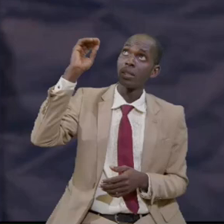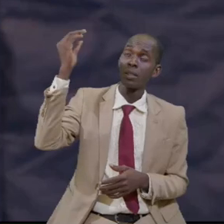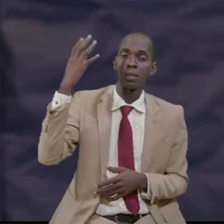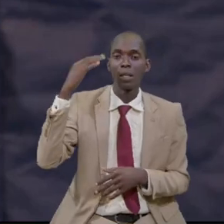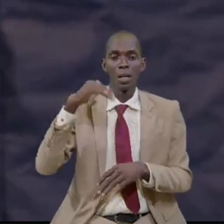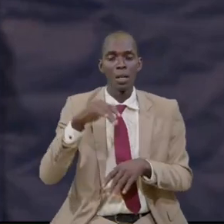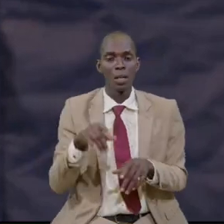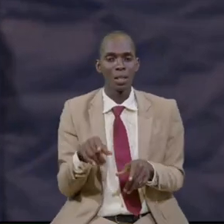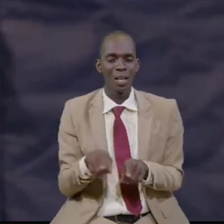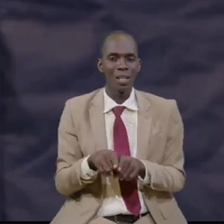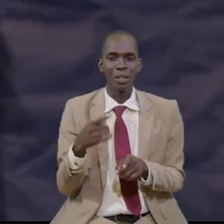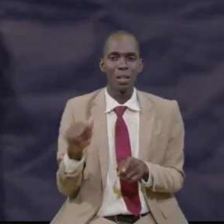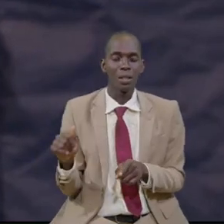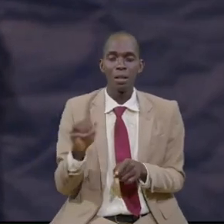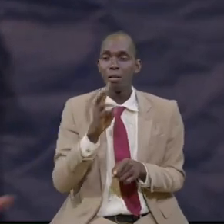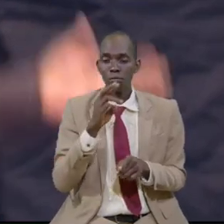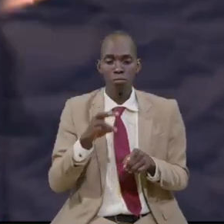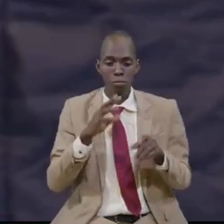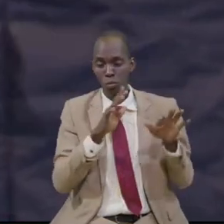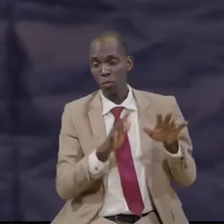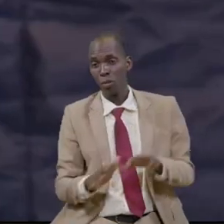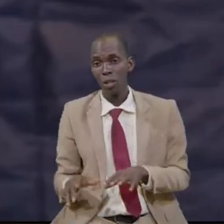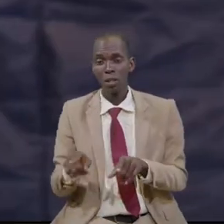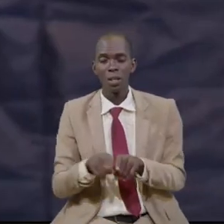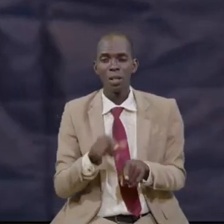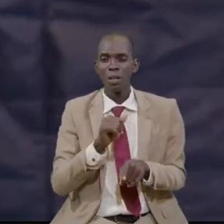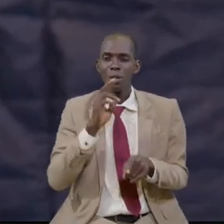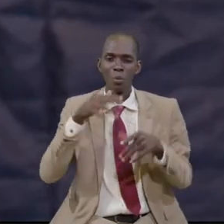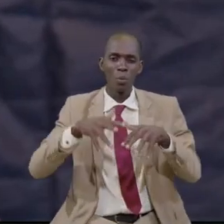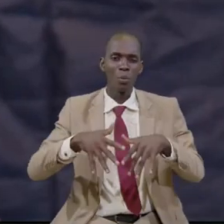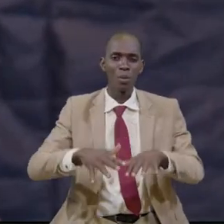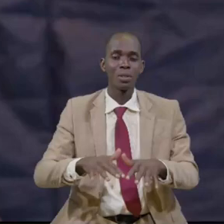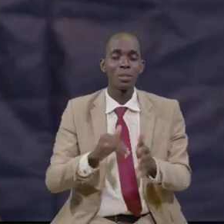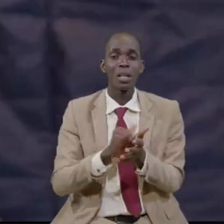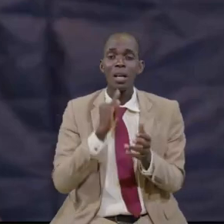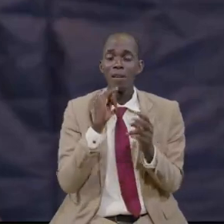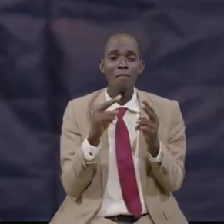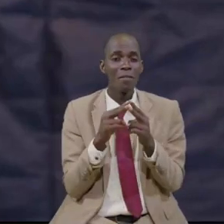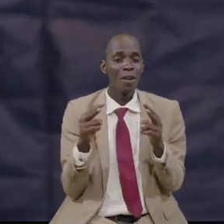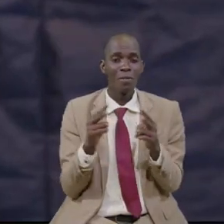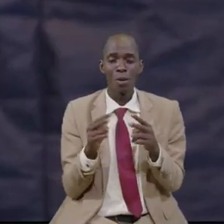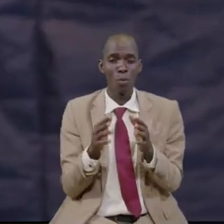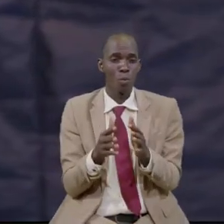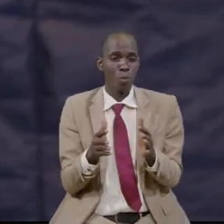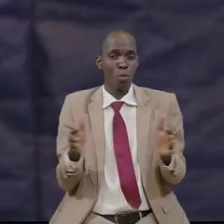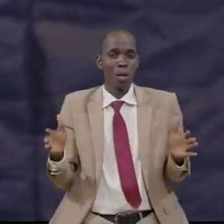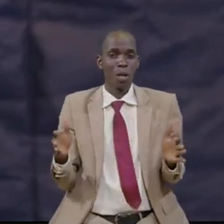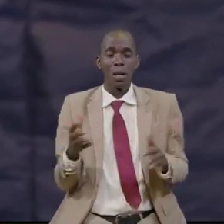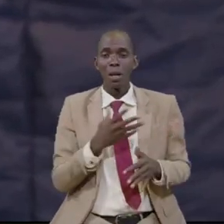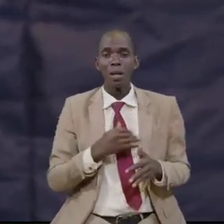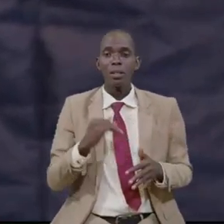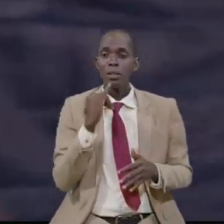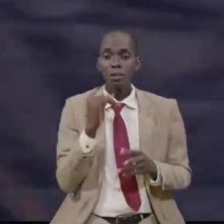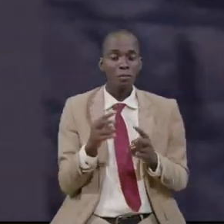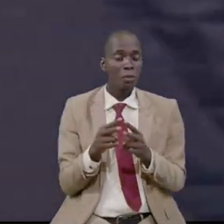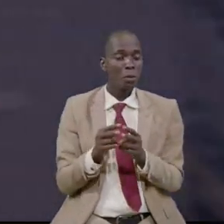fleuve, comme un océan qui est très étendu, très vaste,